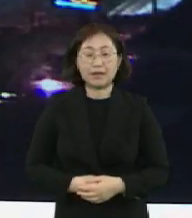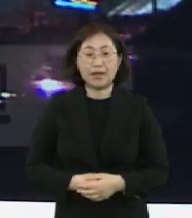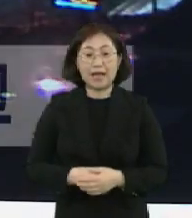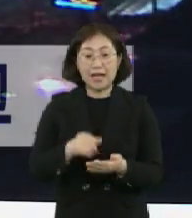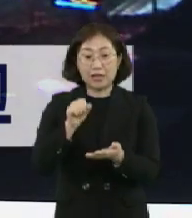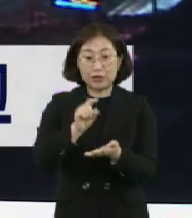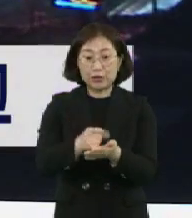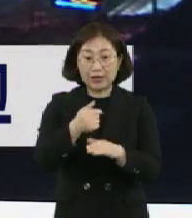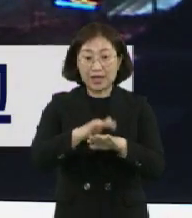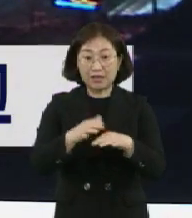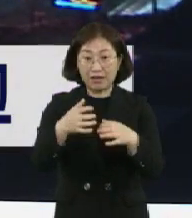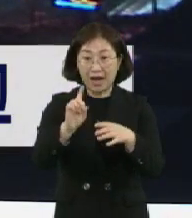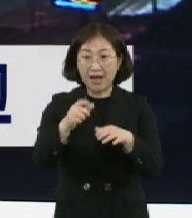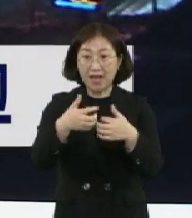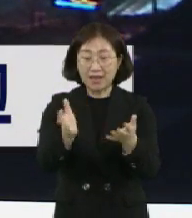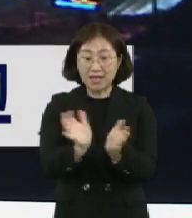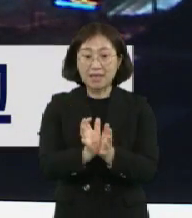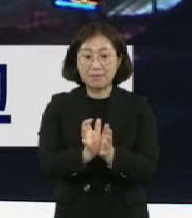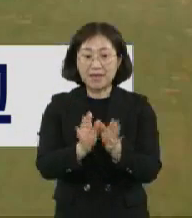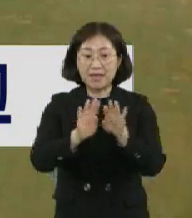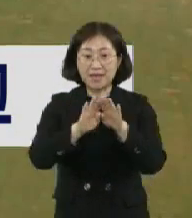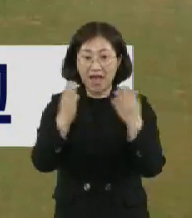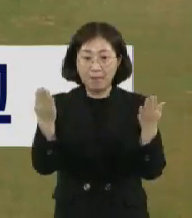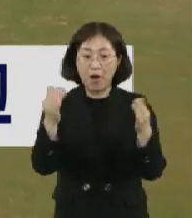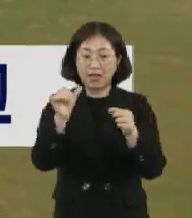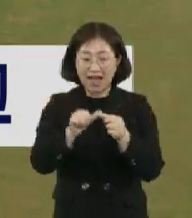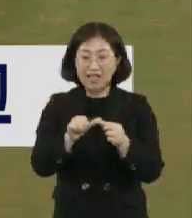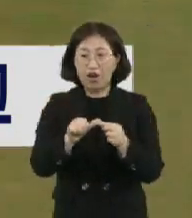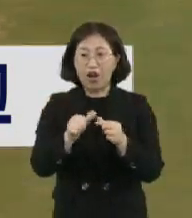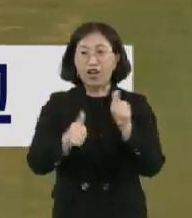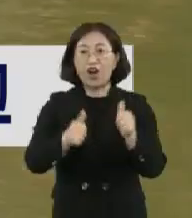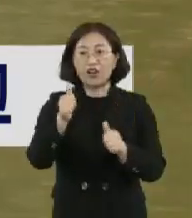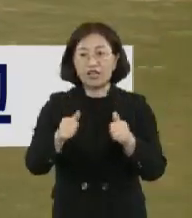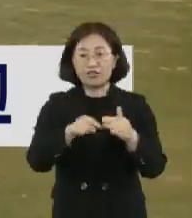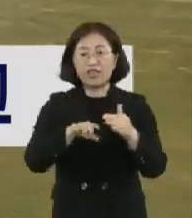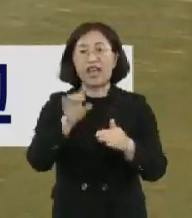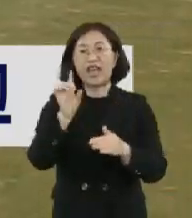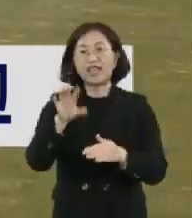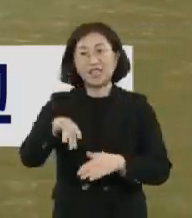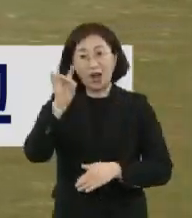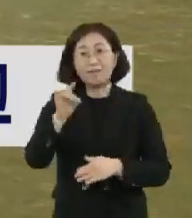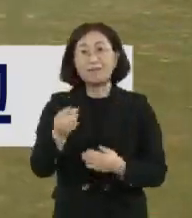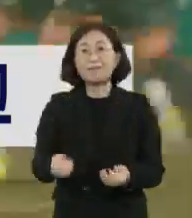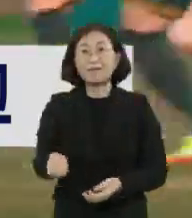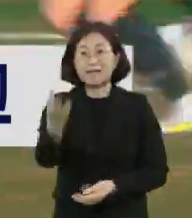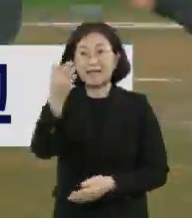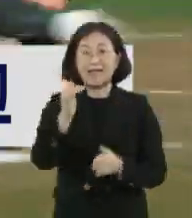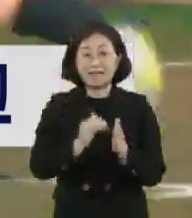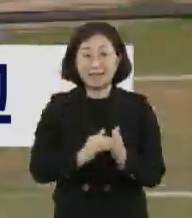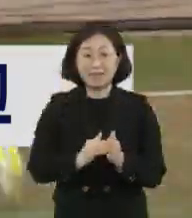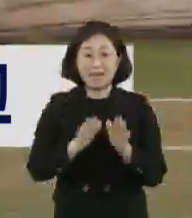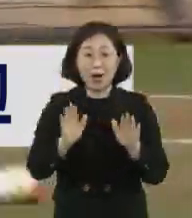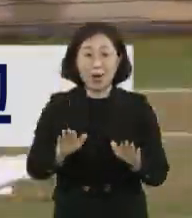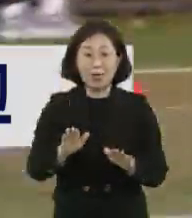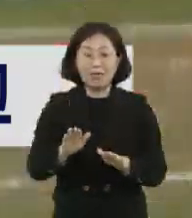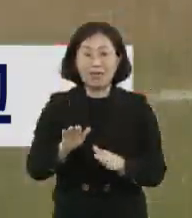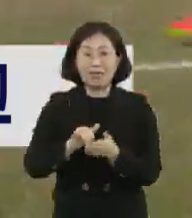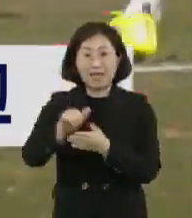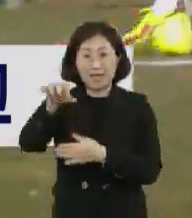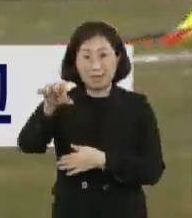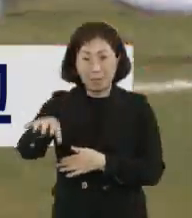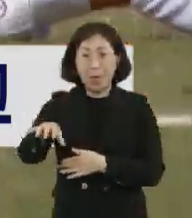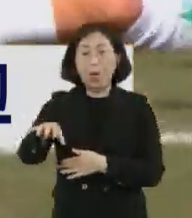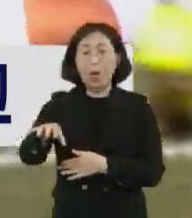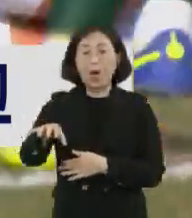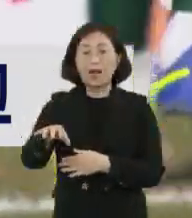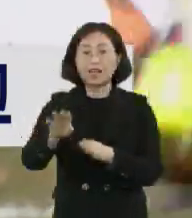프로축구 대전 하나시티즌이 시즌 개막 후 5경기 만에 첫 승을 신고했습니다. 대전시티즌은 오늘 김포